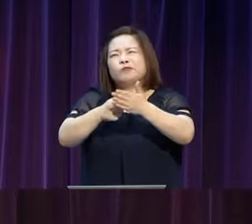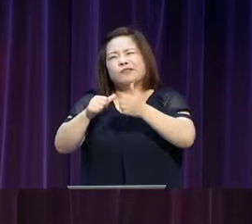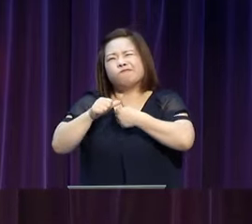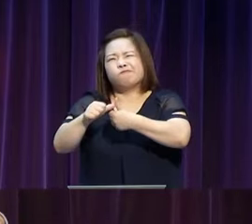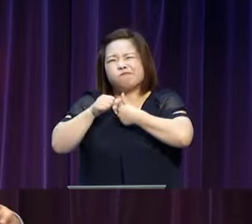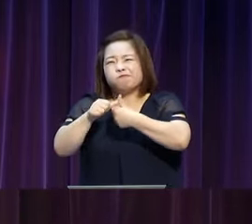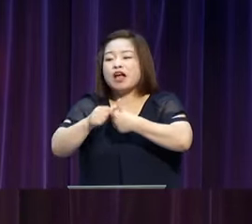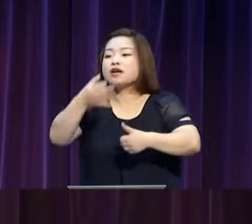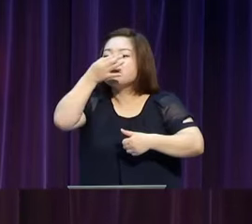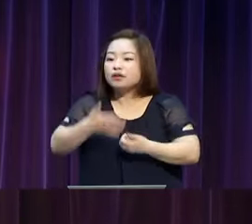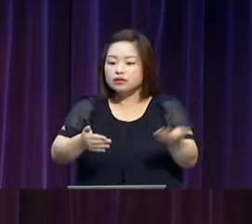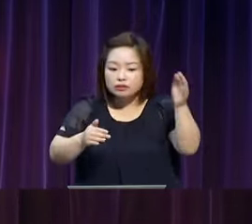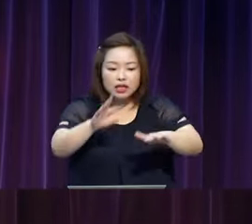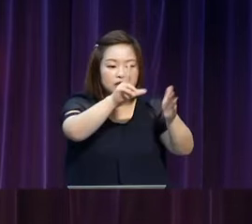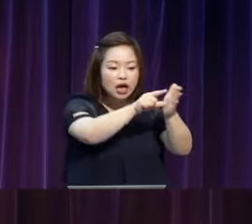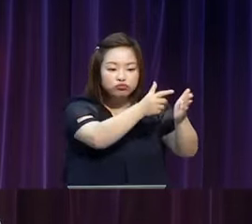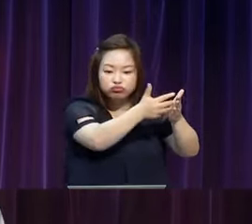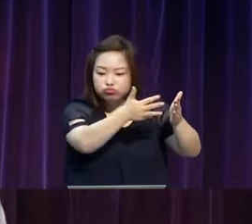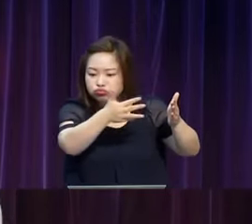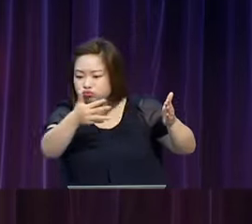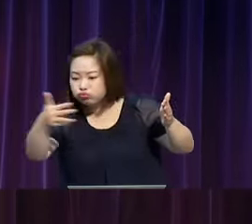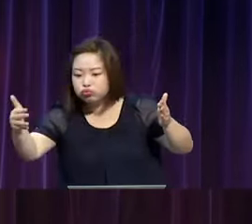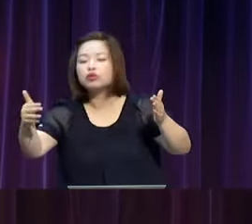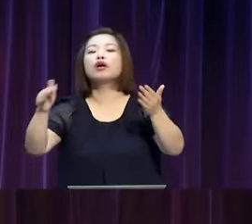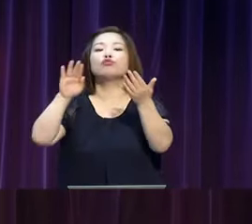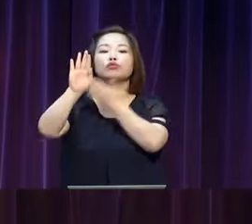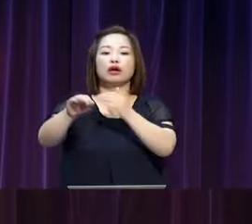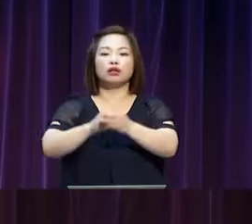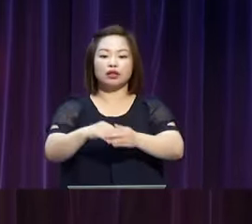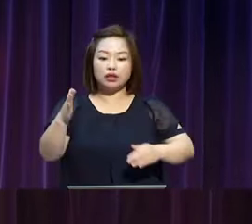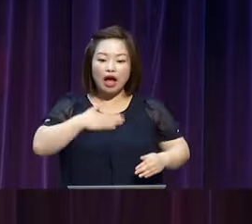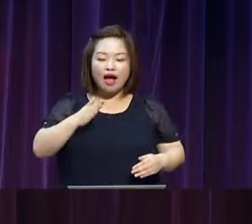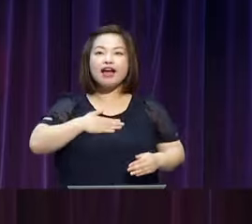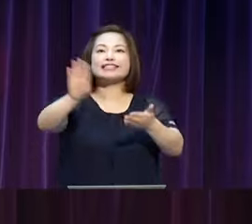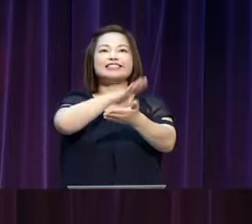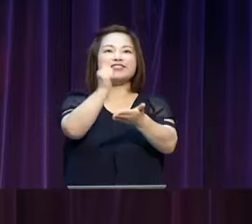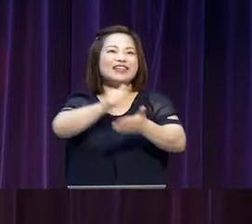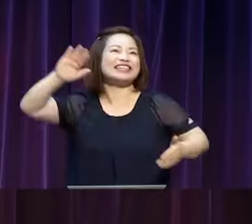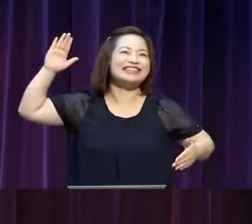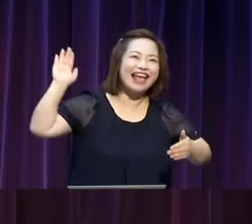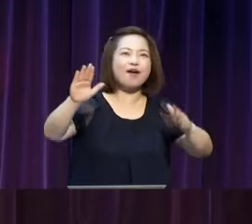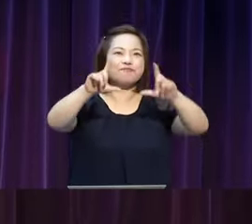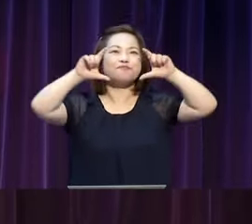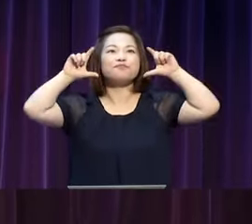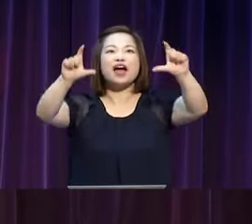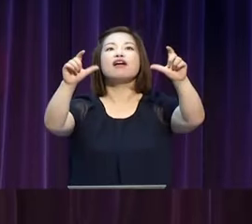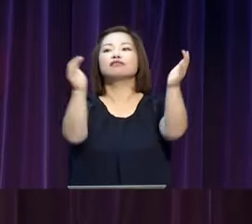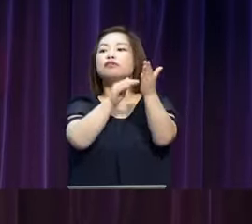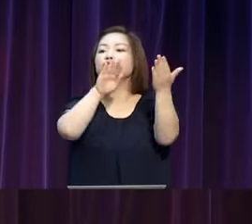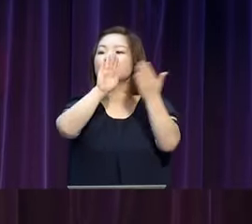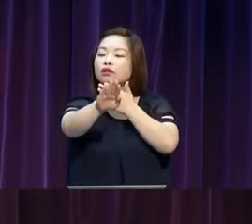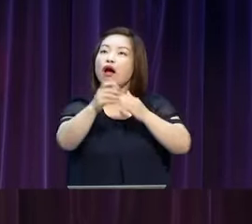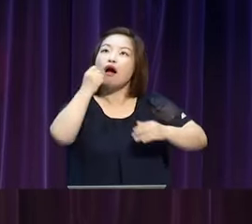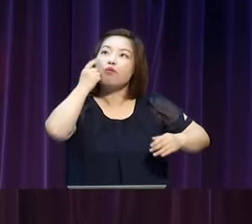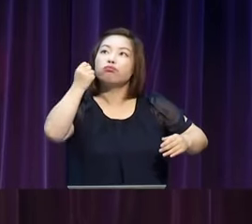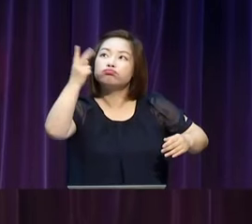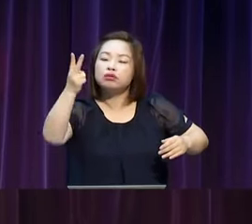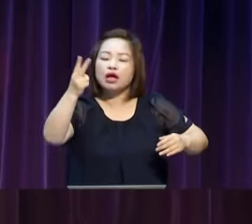내가 구원받은 사람이라고 하는 것을 발표하면 처음에는 어렵지만 한두